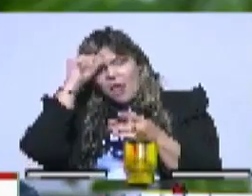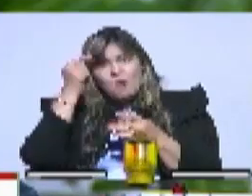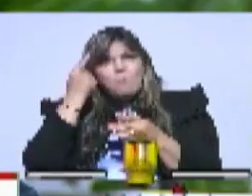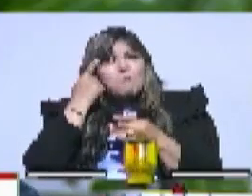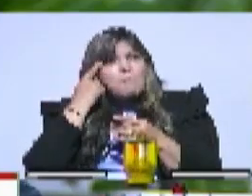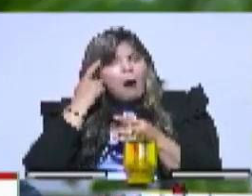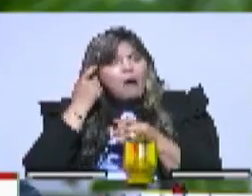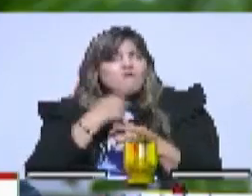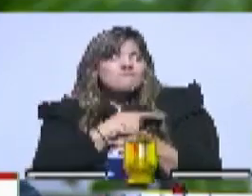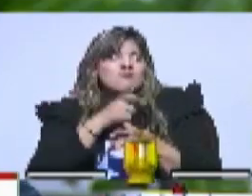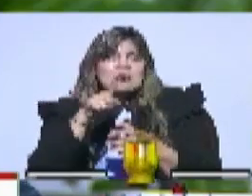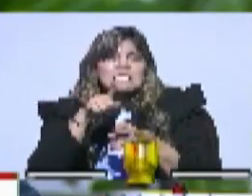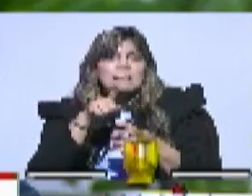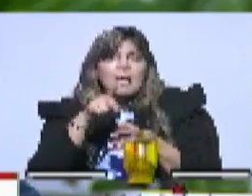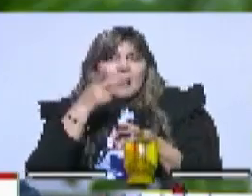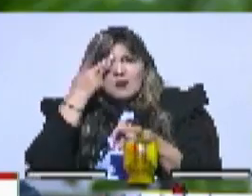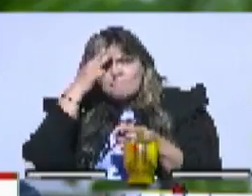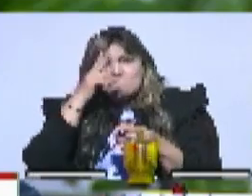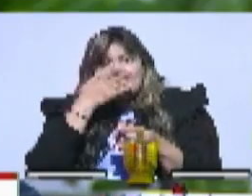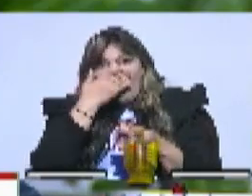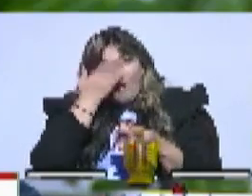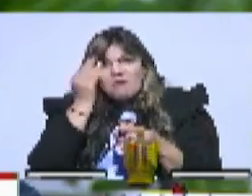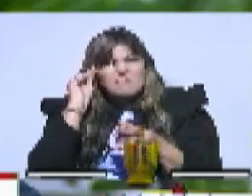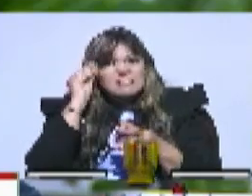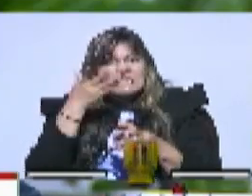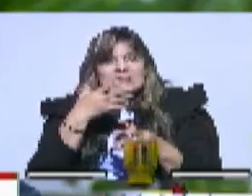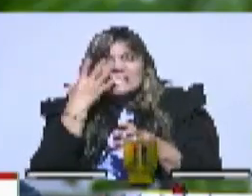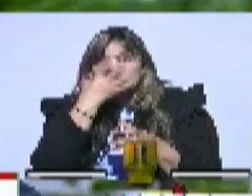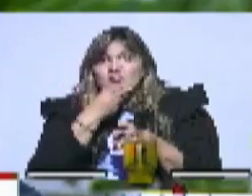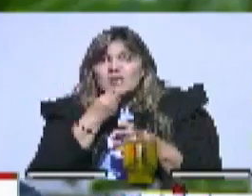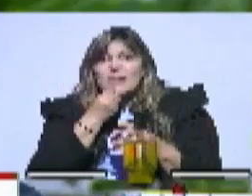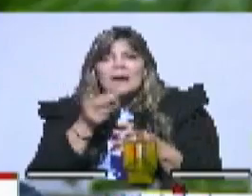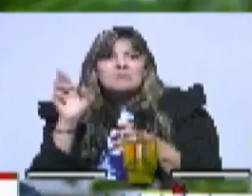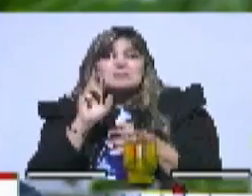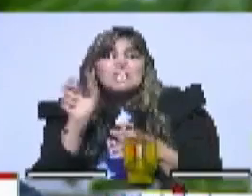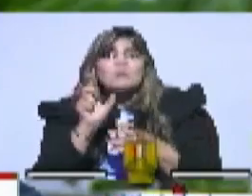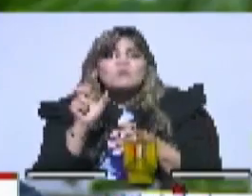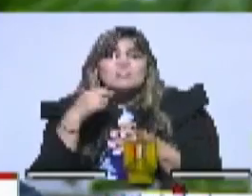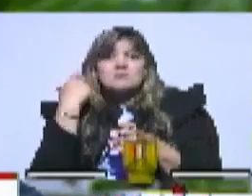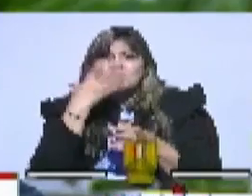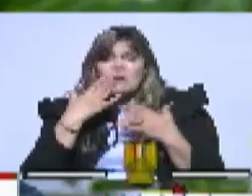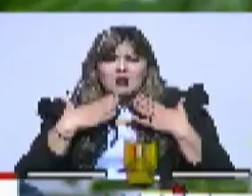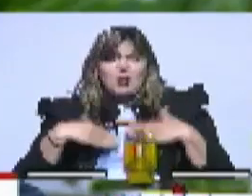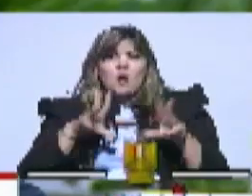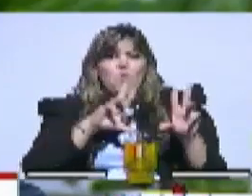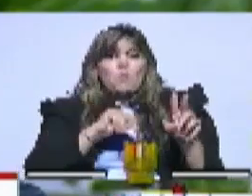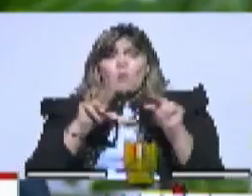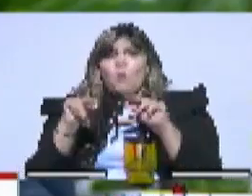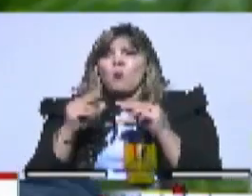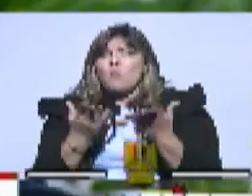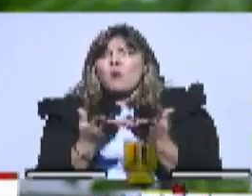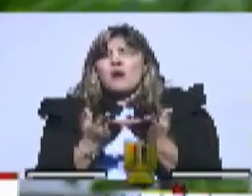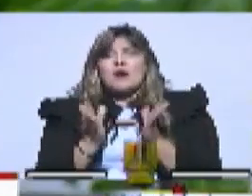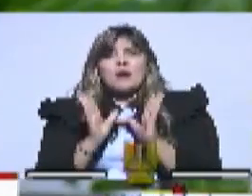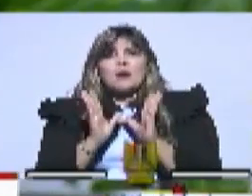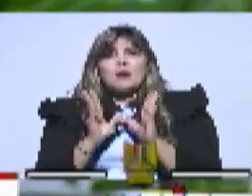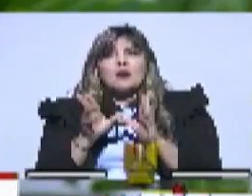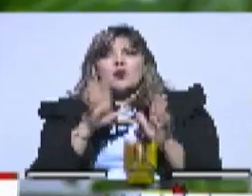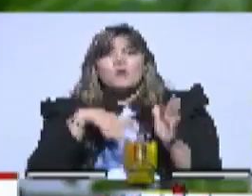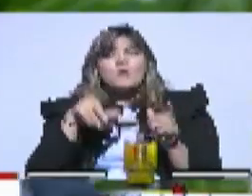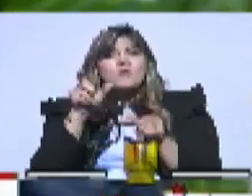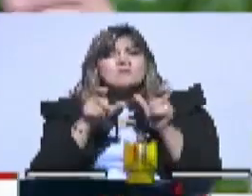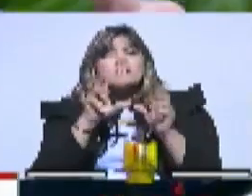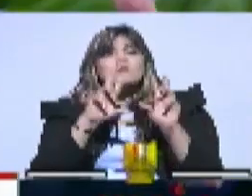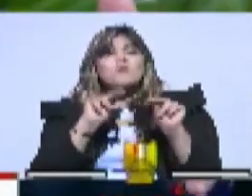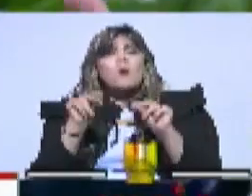اندرو مش هعرف انت مسلم ولا مسيحي، لا شكلك ولا طريقة كلامك ولا تعليمك ولا اي حاجة يقولوا لاي حد